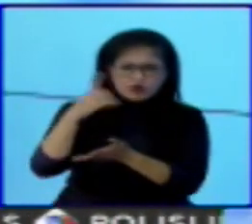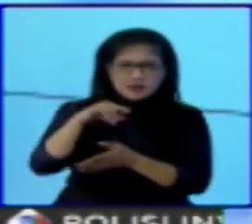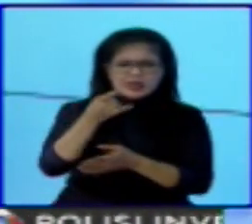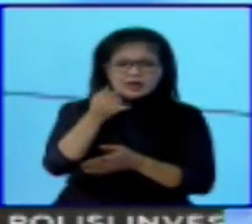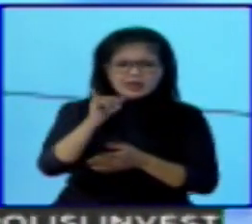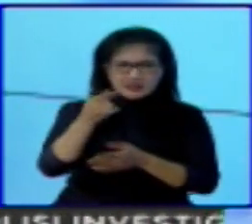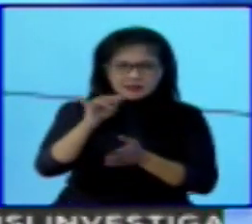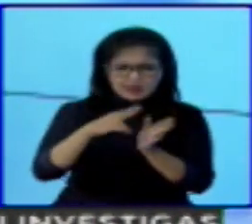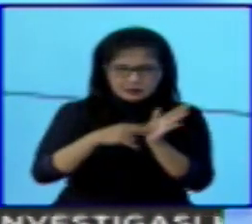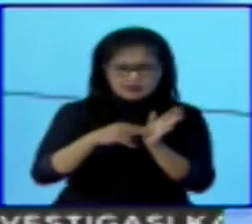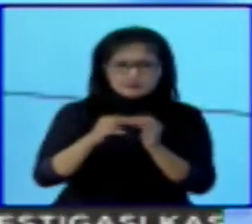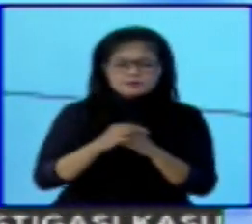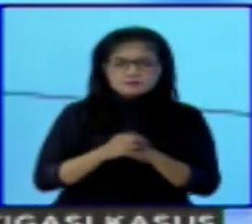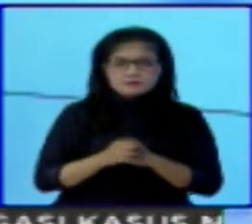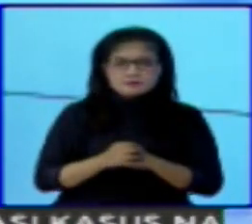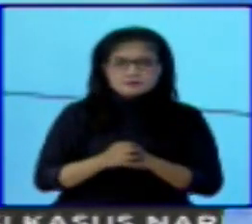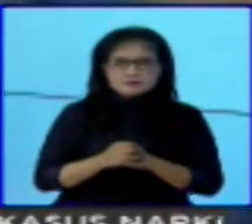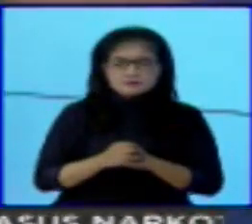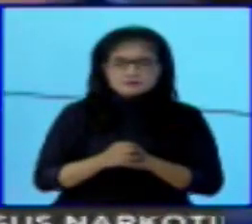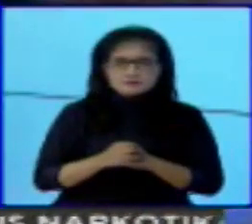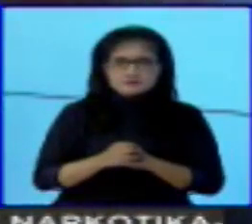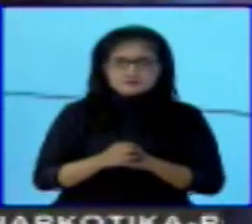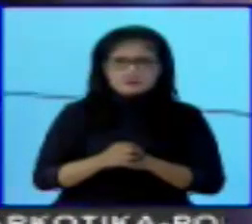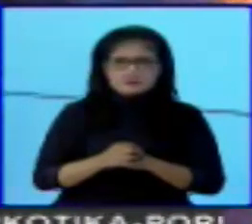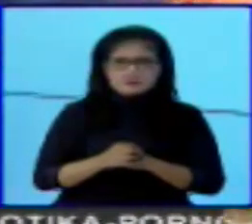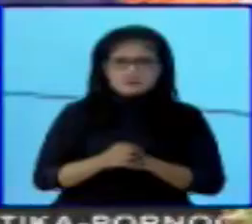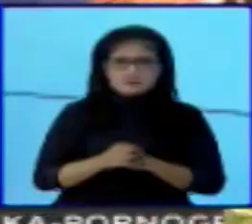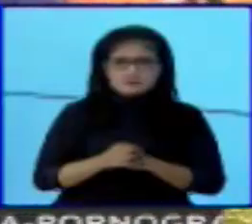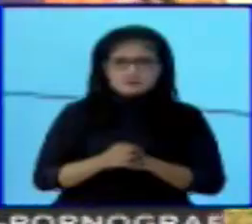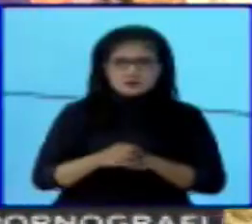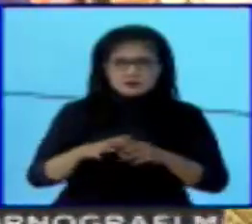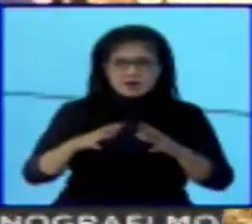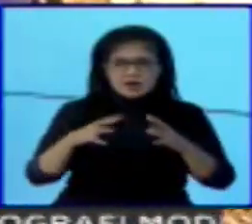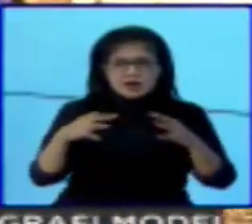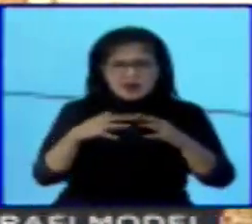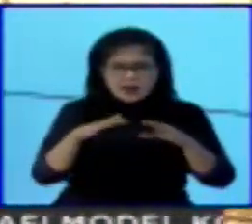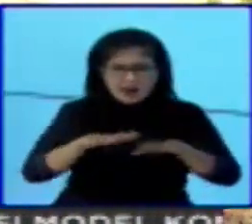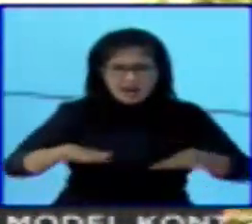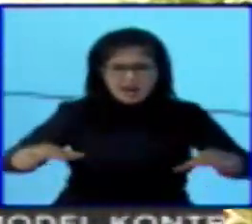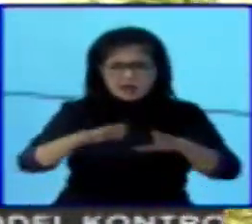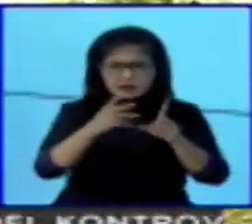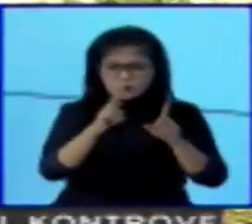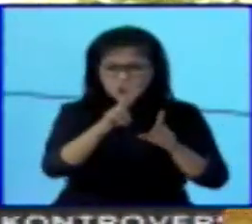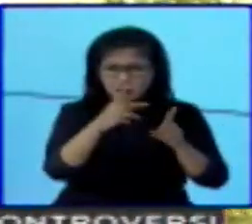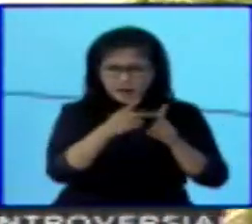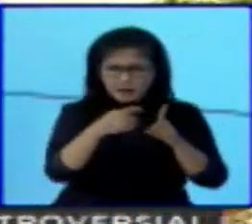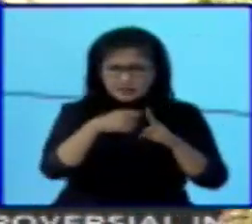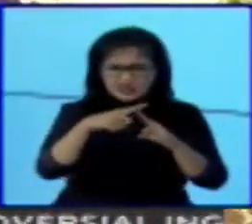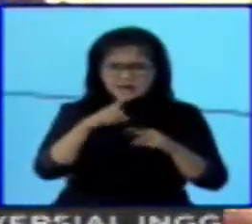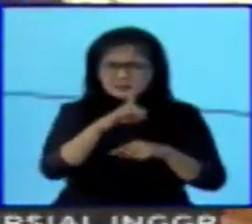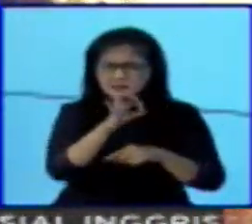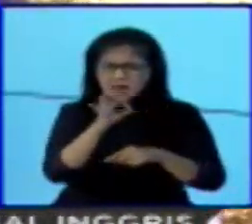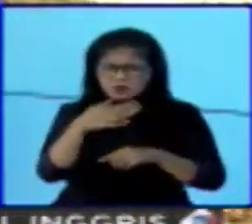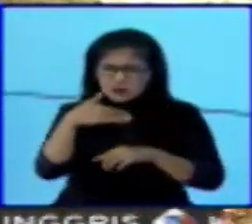dari Bogor, Jawa Barat. Pemirsa, di lahan seluas 2 hektar ini, ratusan bus berlabel